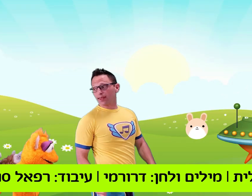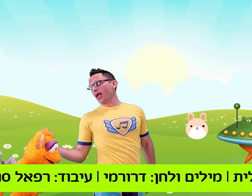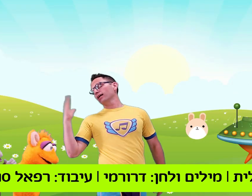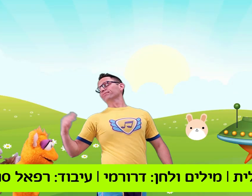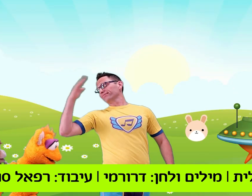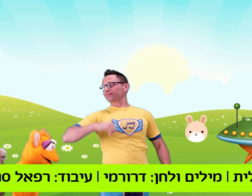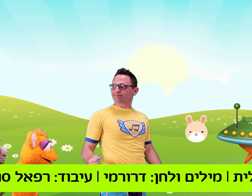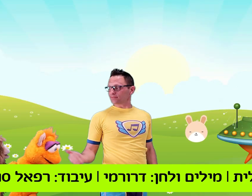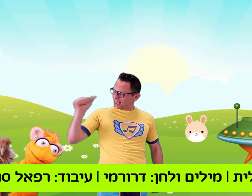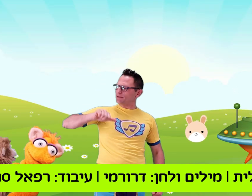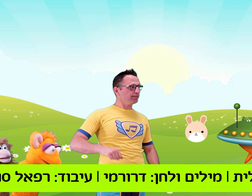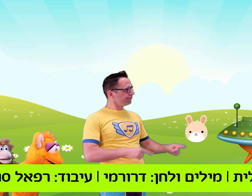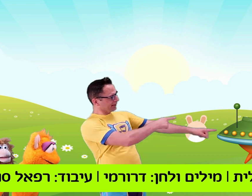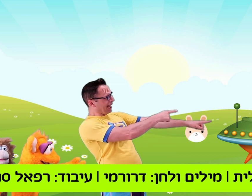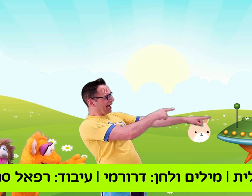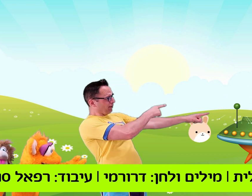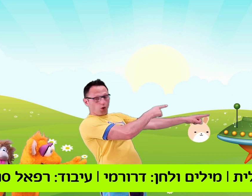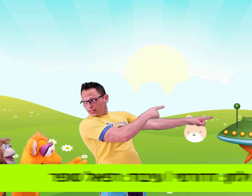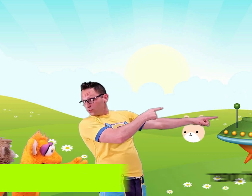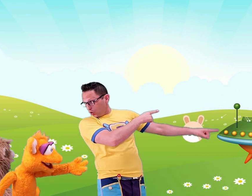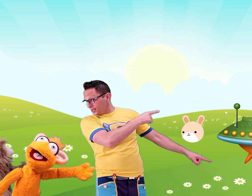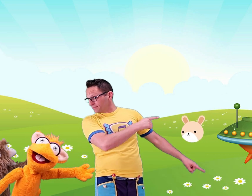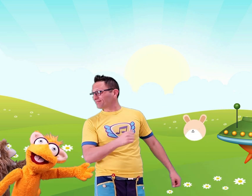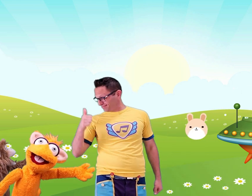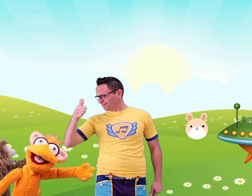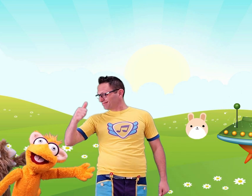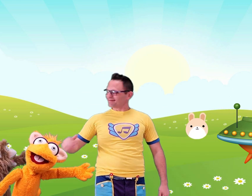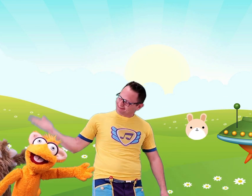אל ארץ האנגלית, הכינו כרטיסים, אנחנו